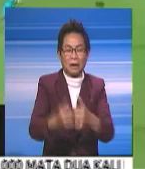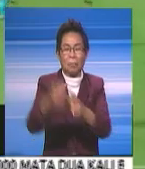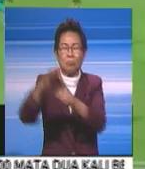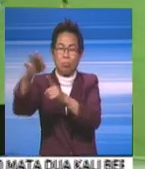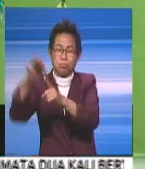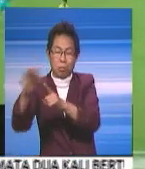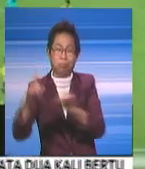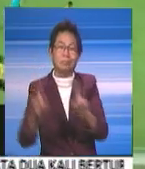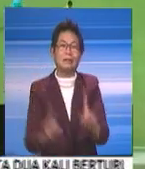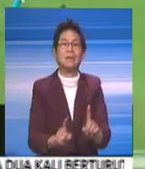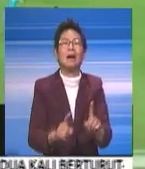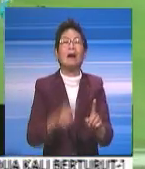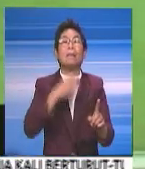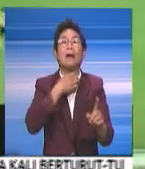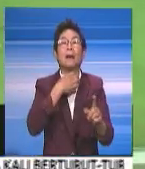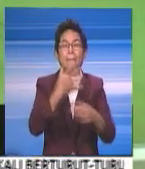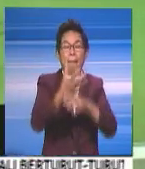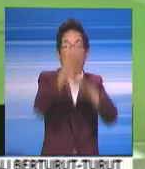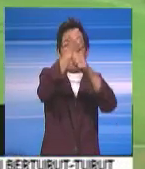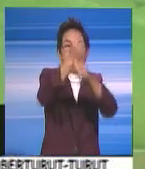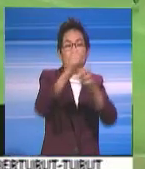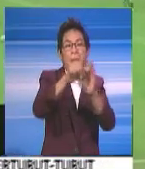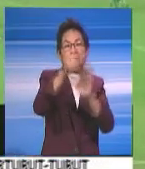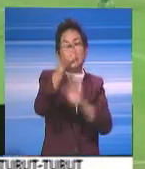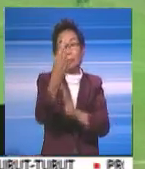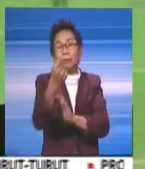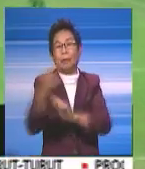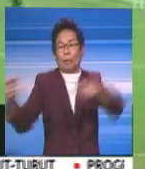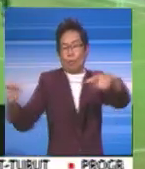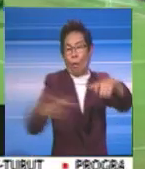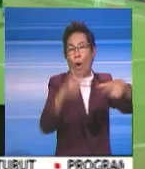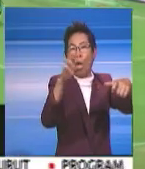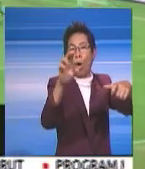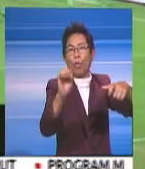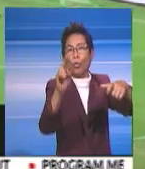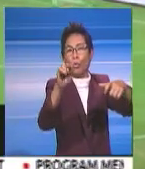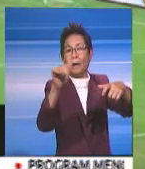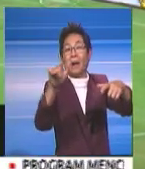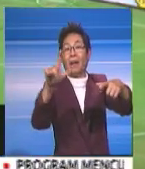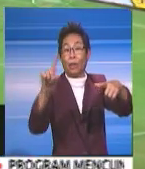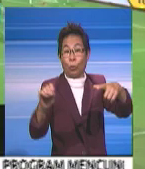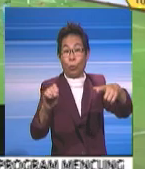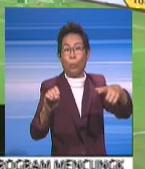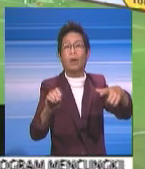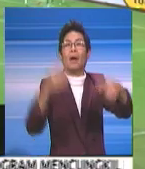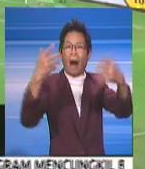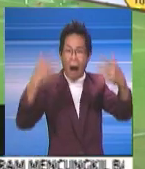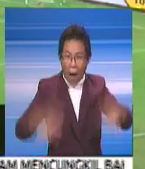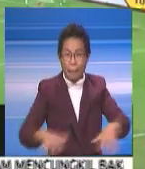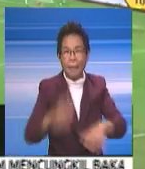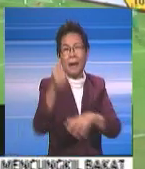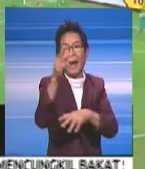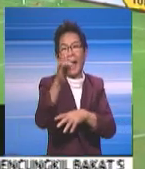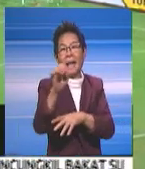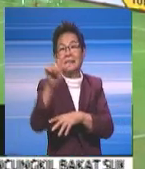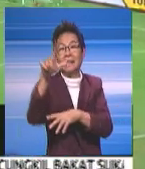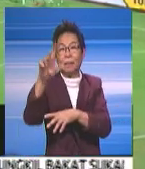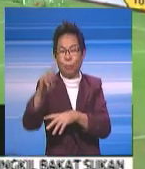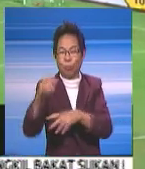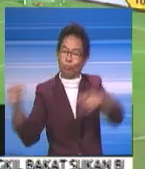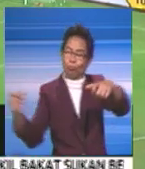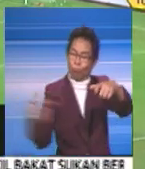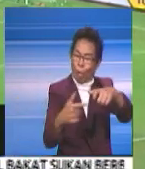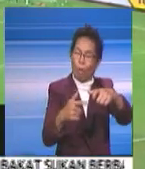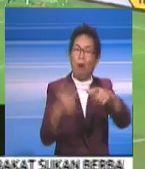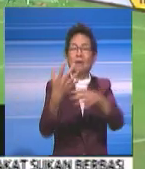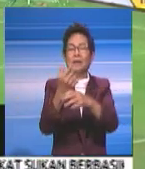Pinang. Perak mendahului pada minit ke-11 hasil jaringan Ronaldo Henrique Silva sebelum Anselmo Casagrande menyamakan